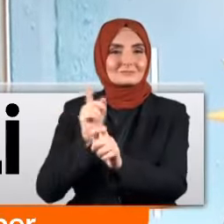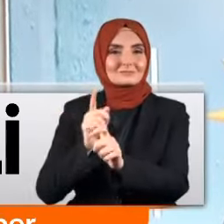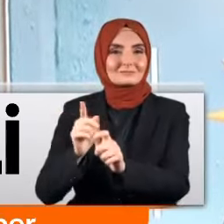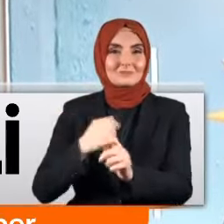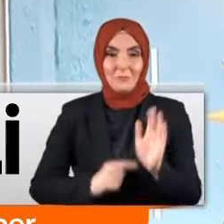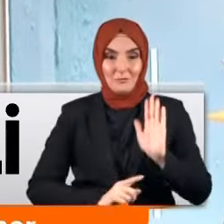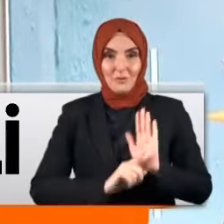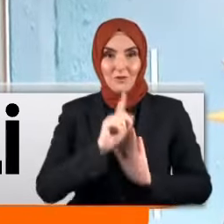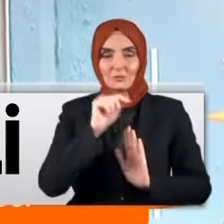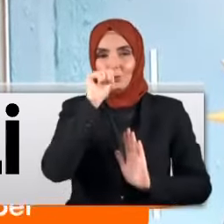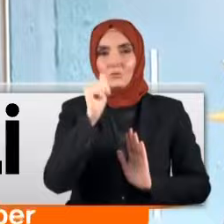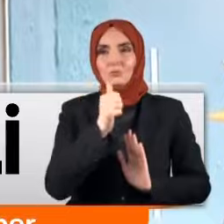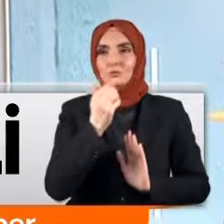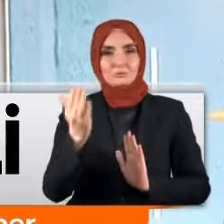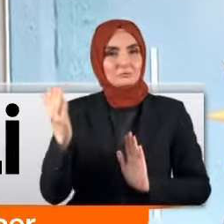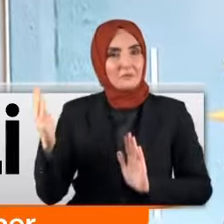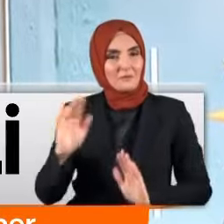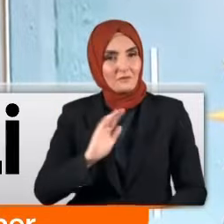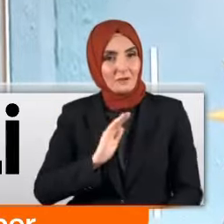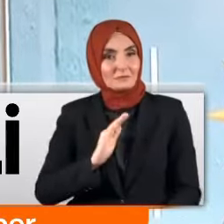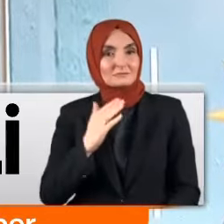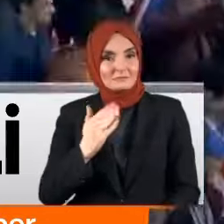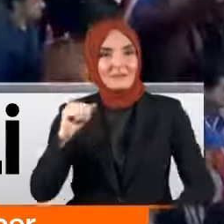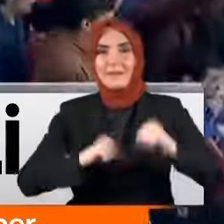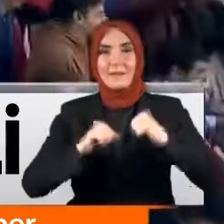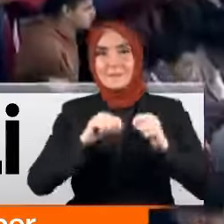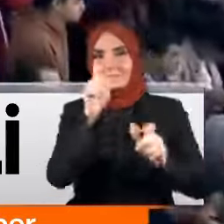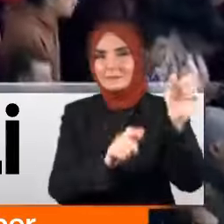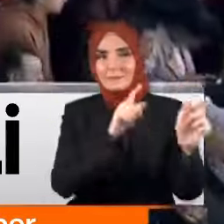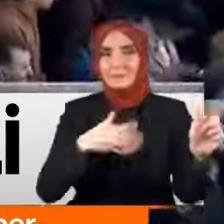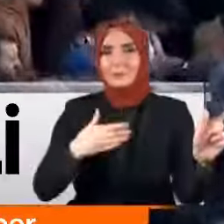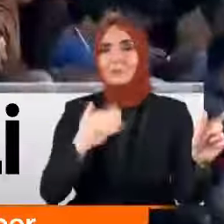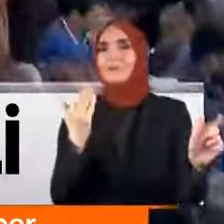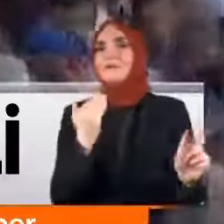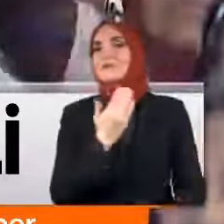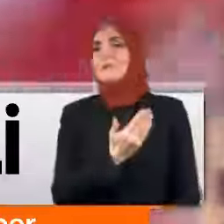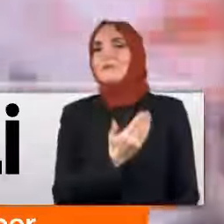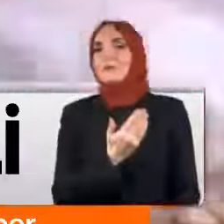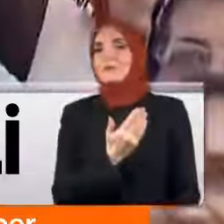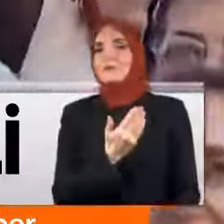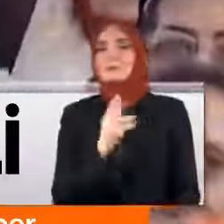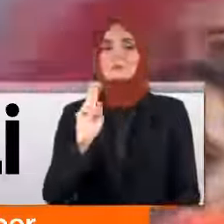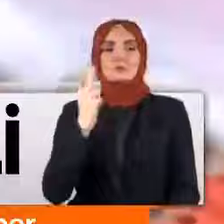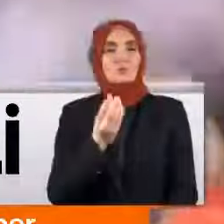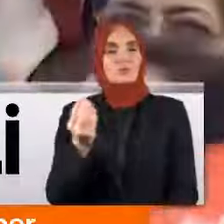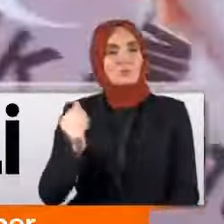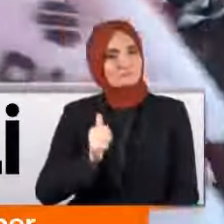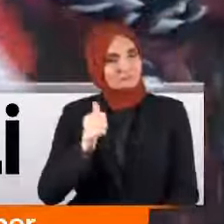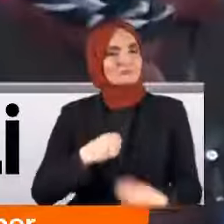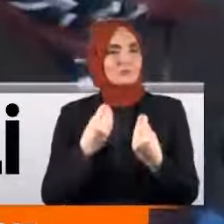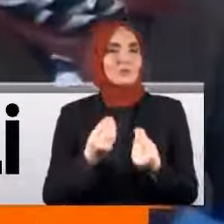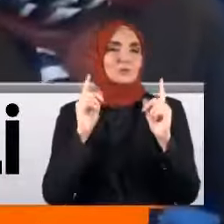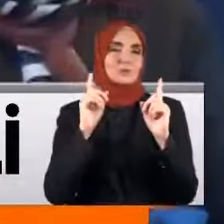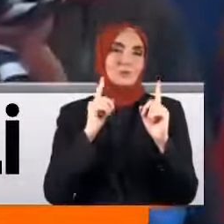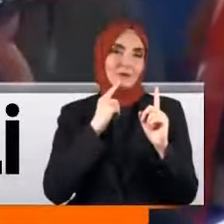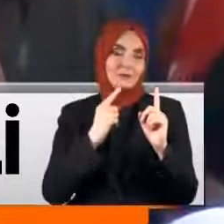elbette rakiplerimiz de endişeye kapılıyor. Vereceğiz. Daha ne müjdeler vereceğiz inşallah.